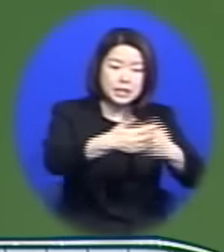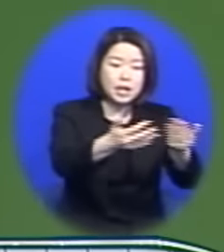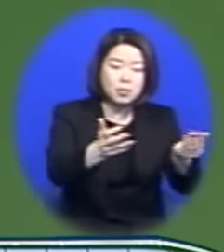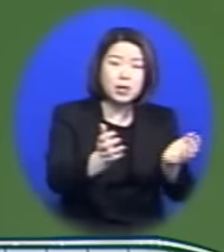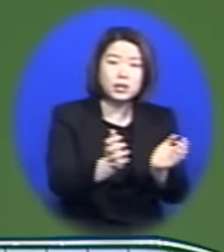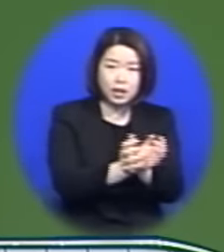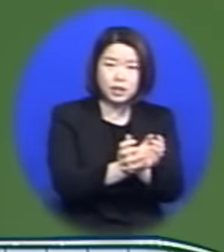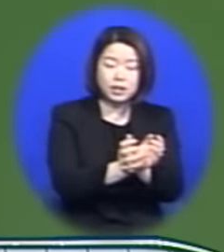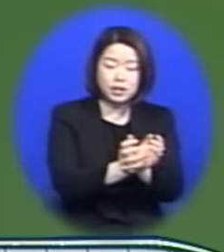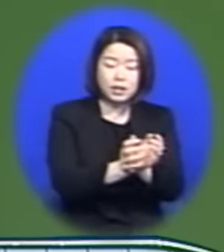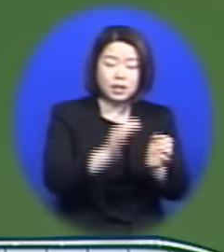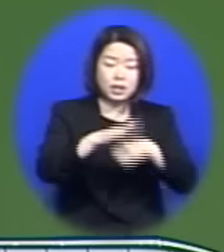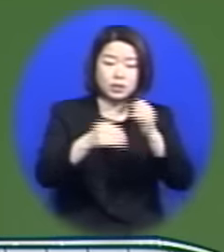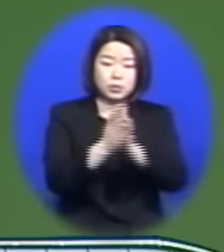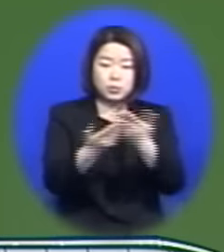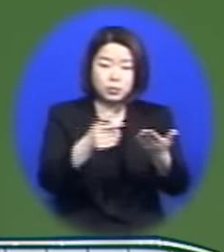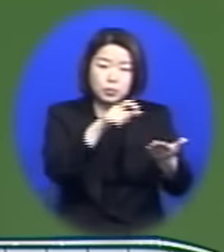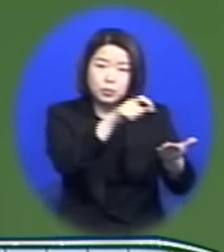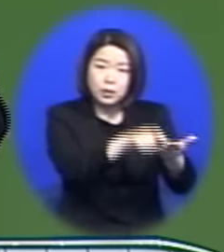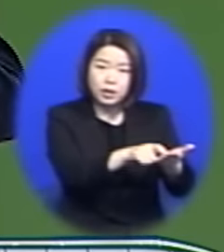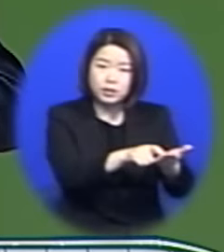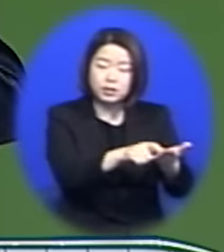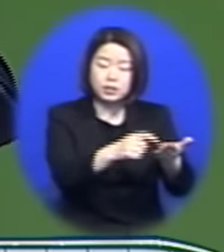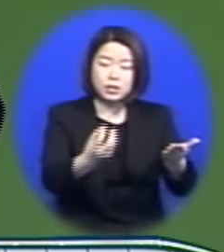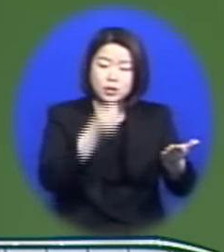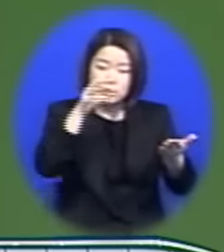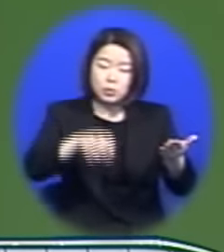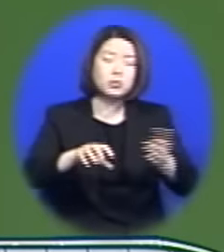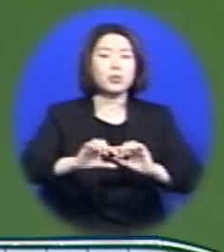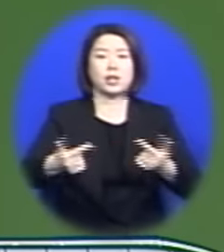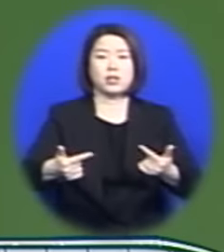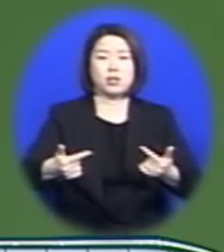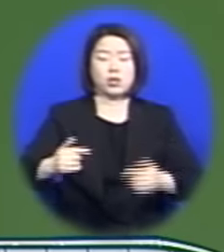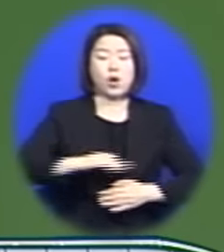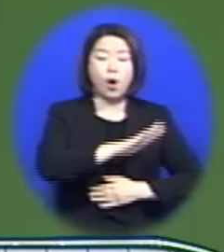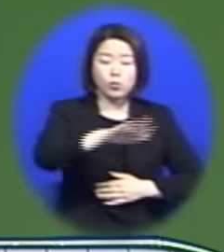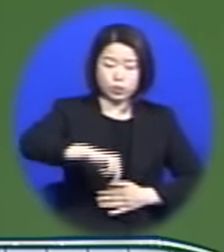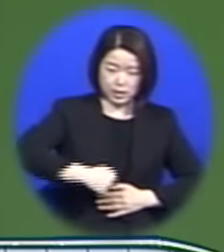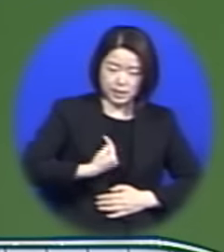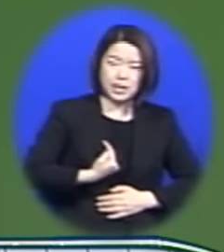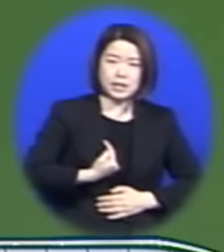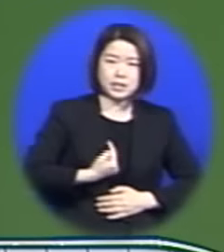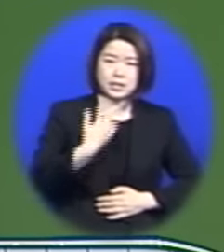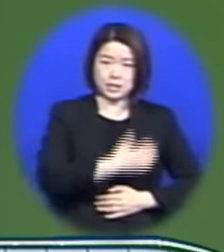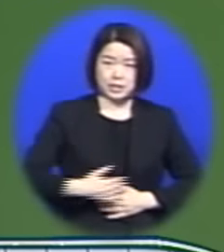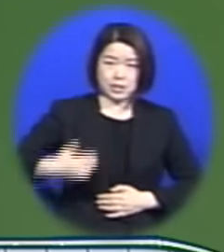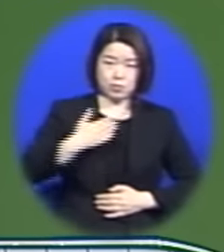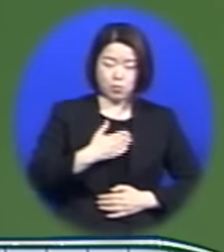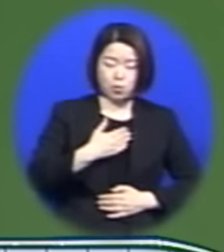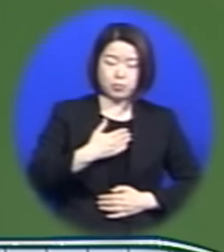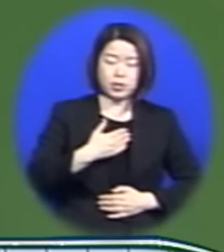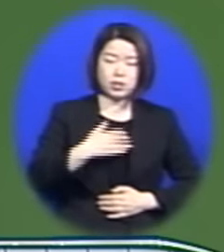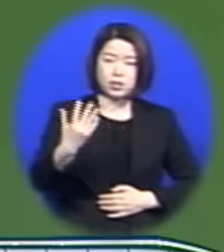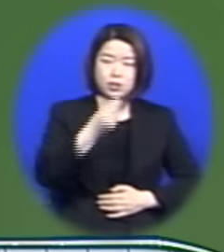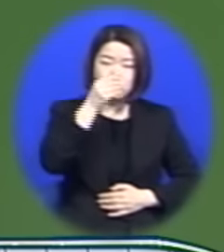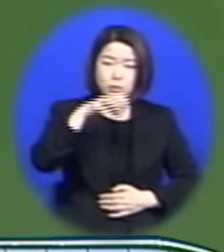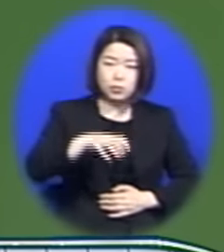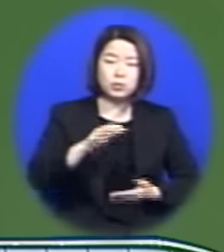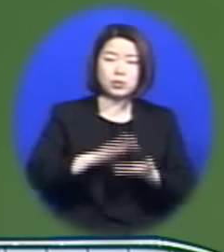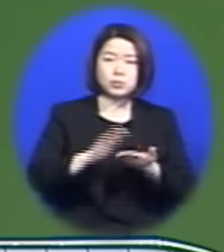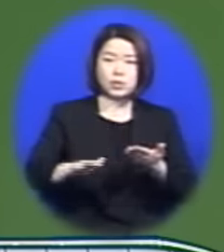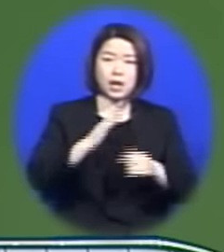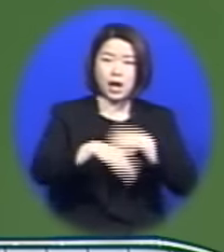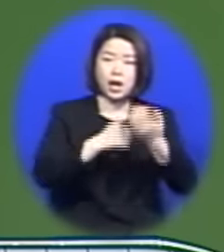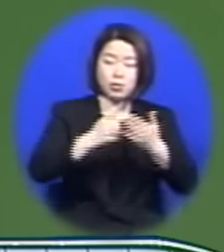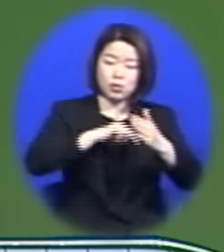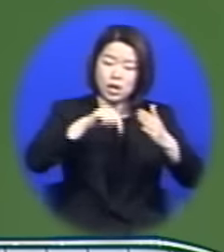성소가 아닙니다 우리는 우리 자신이 성소입니다 하나님이 우리 안에 오셨으니까